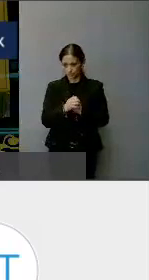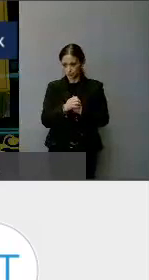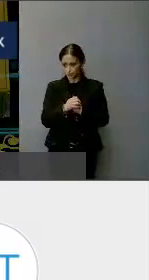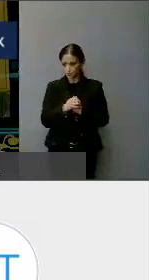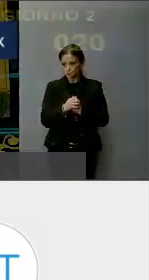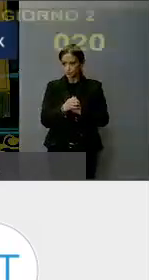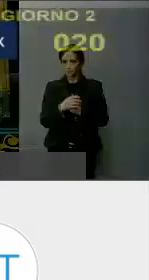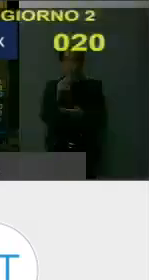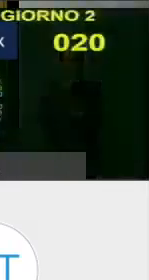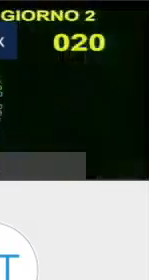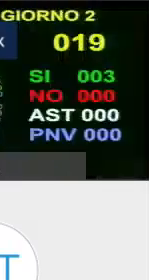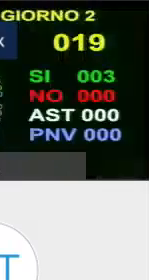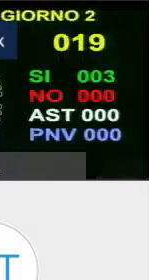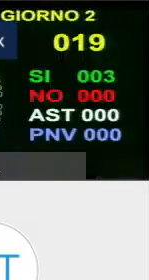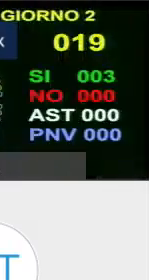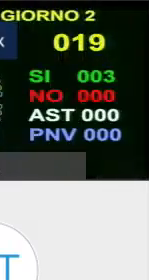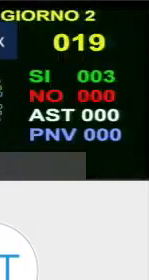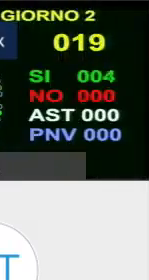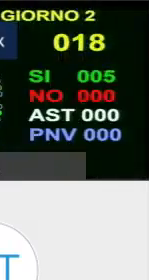si vota